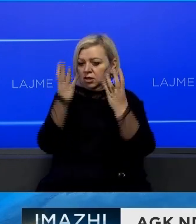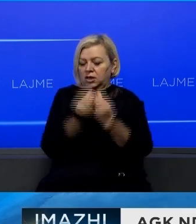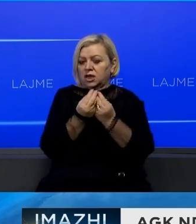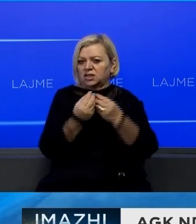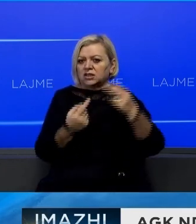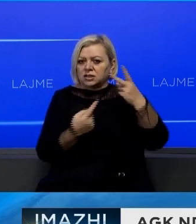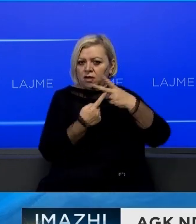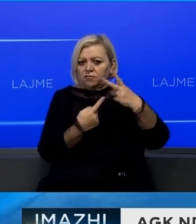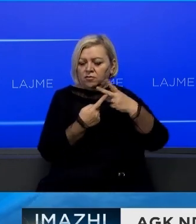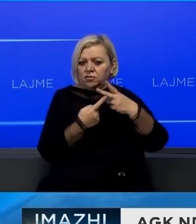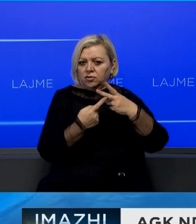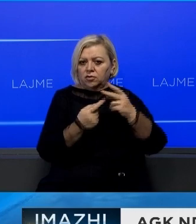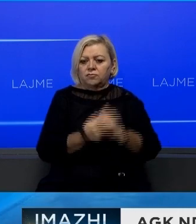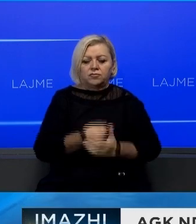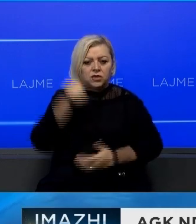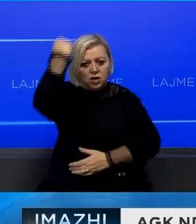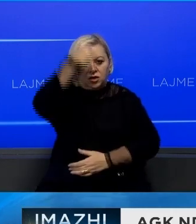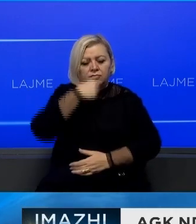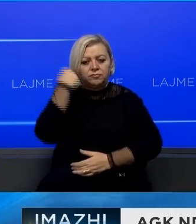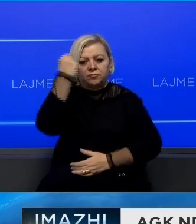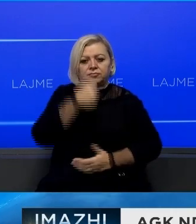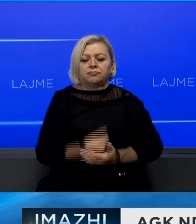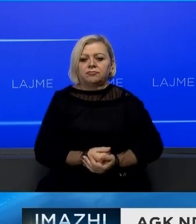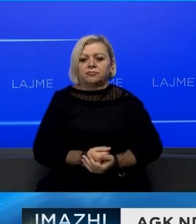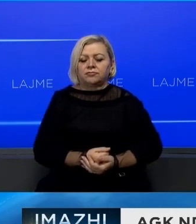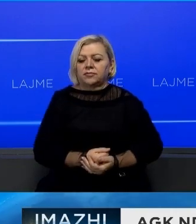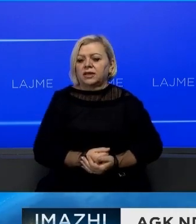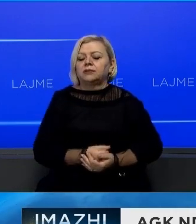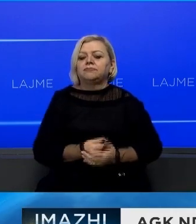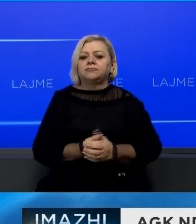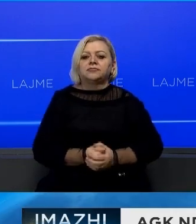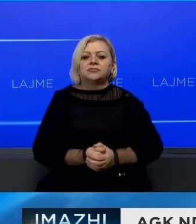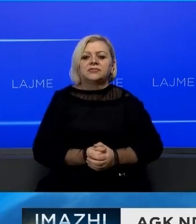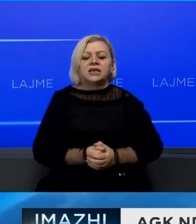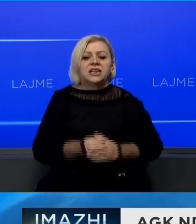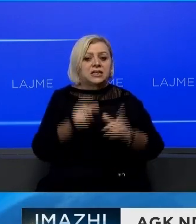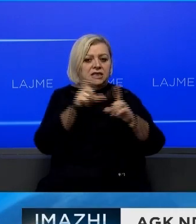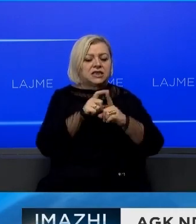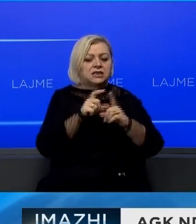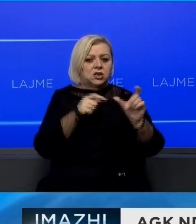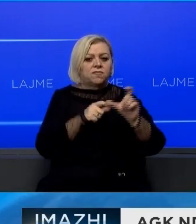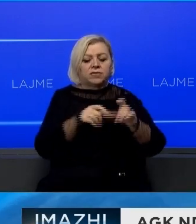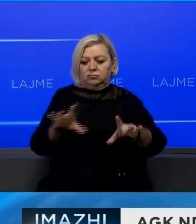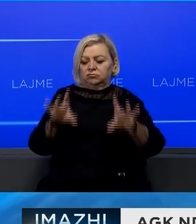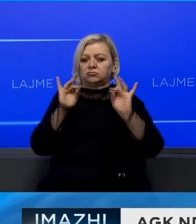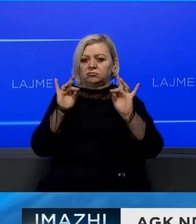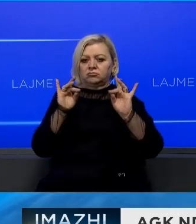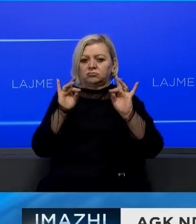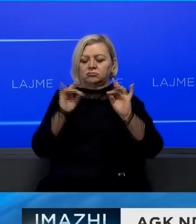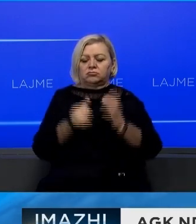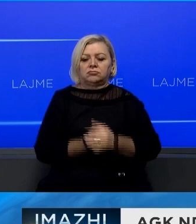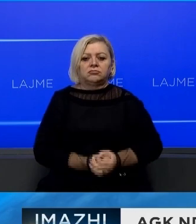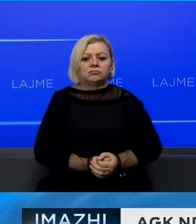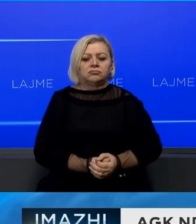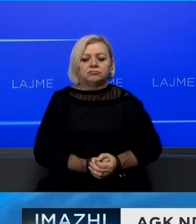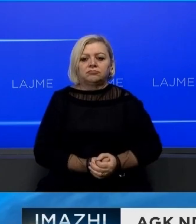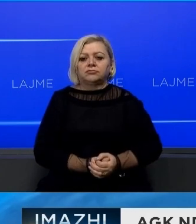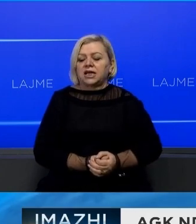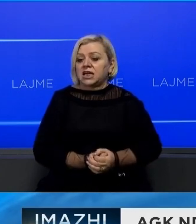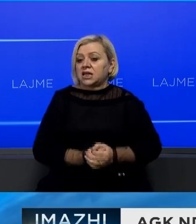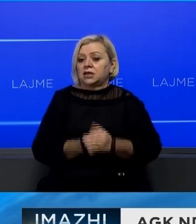televizioneve kryesore të Kosovës dhe siç kemi parë ka ftuar Denis Slovinja që në fakt punon për portalin kallzo.com dhe ka bërë një